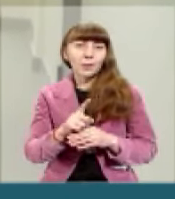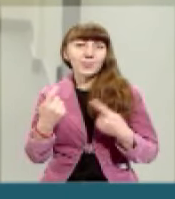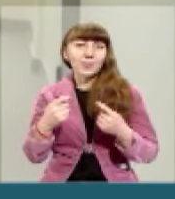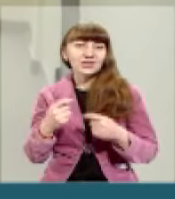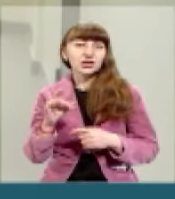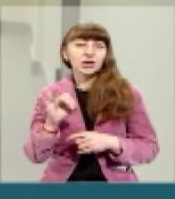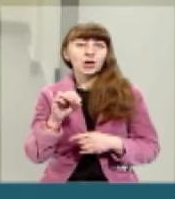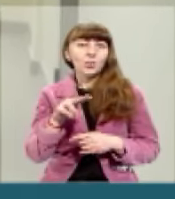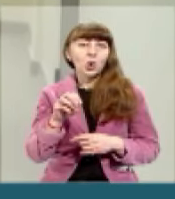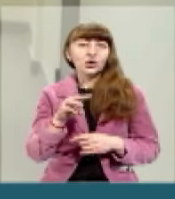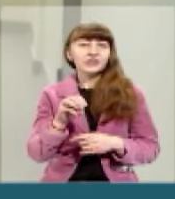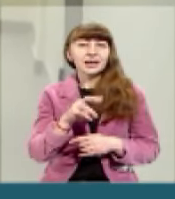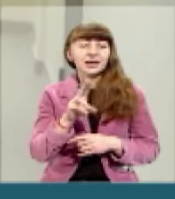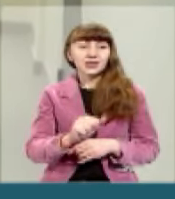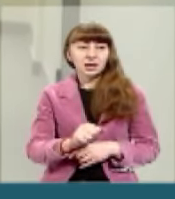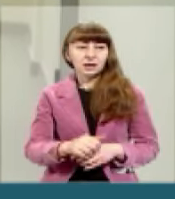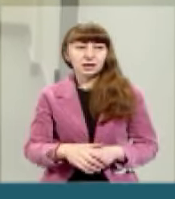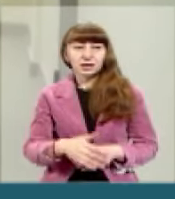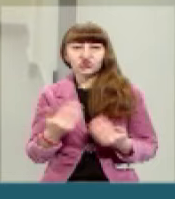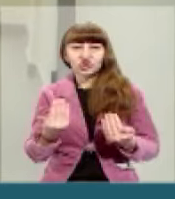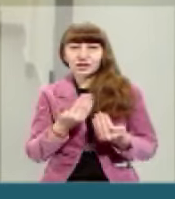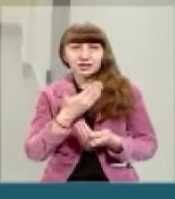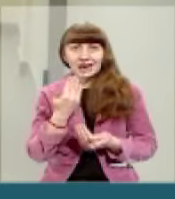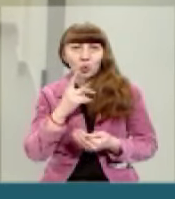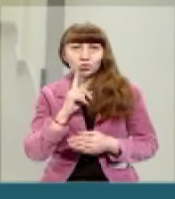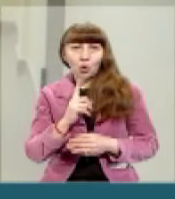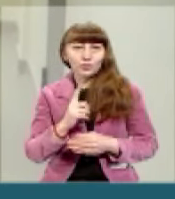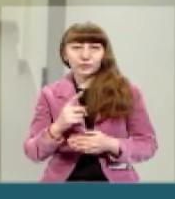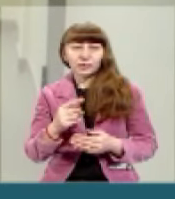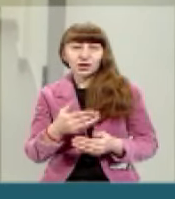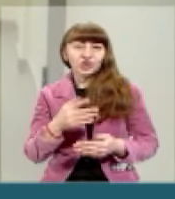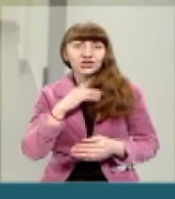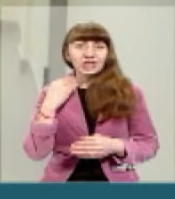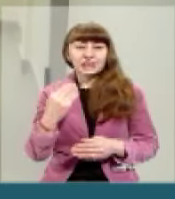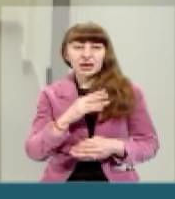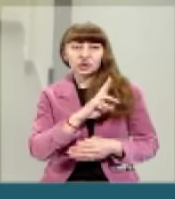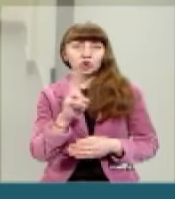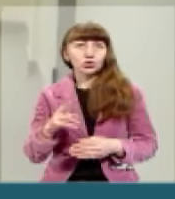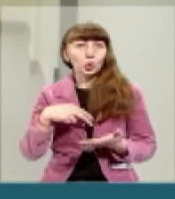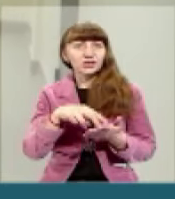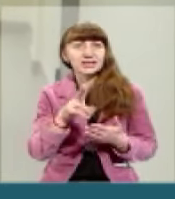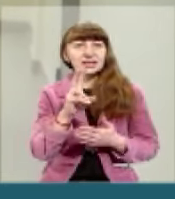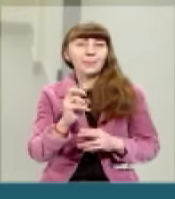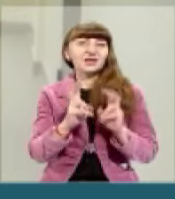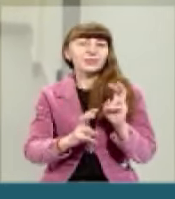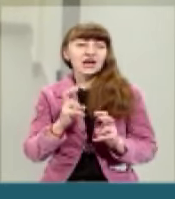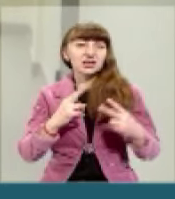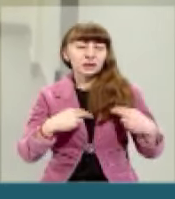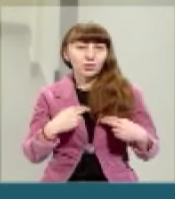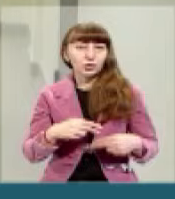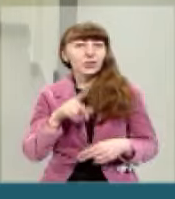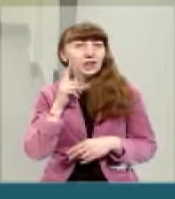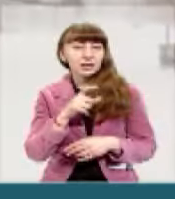таких сотрудников, потому что сейчас непрестижно идти работать на заводы, непрестижно идти работать на предприятия, и молодежь должна понимать, какие